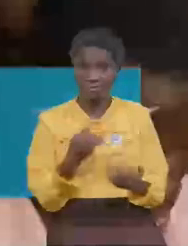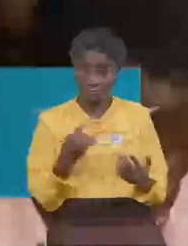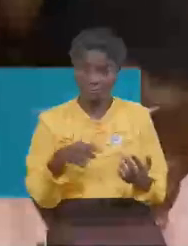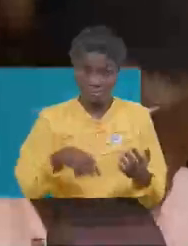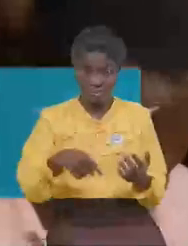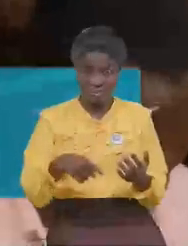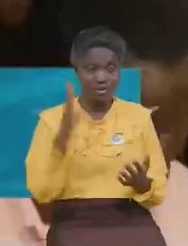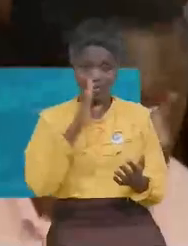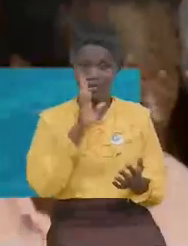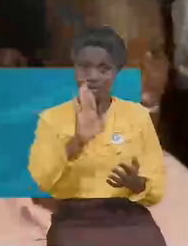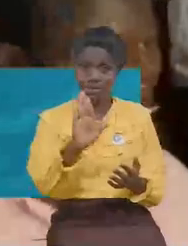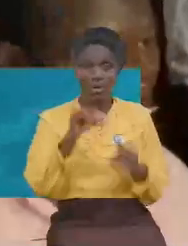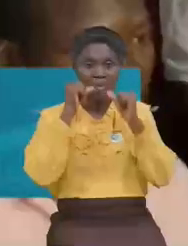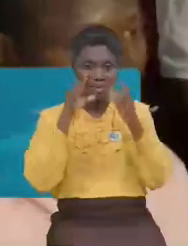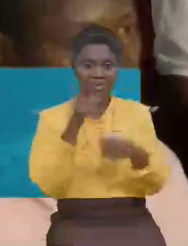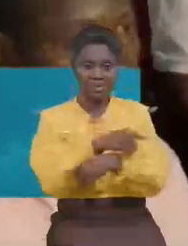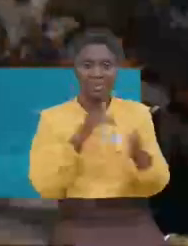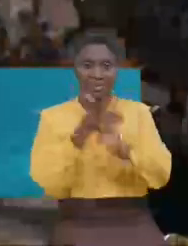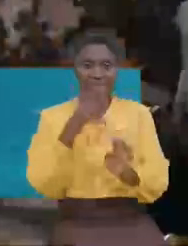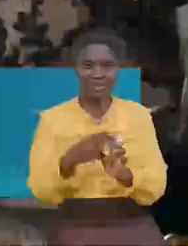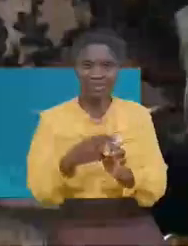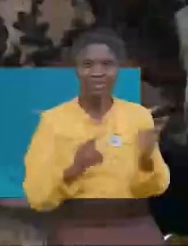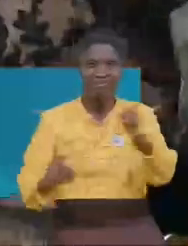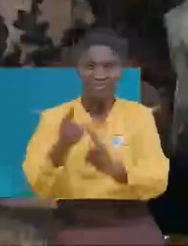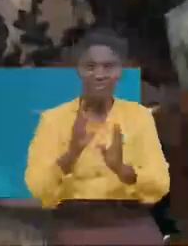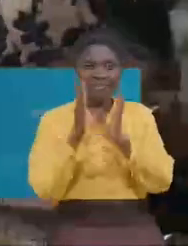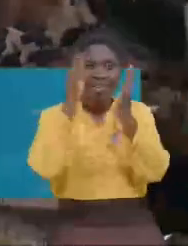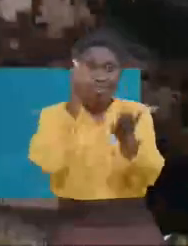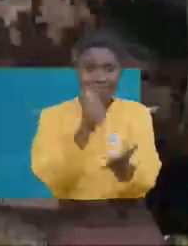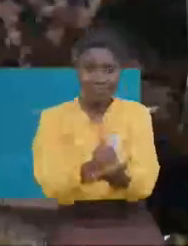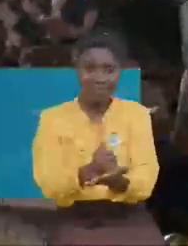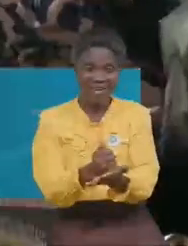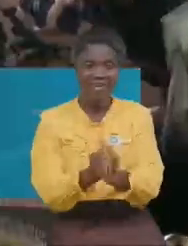Ce jour, c'est votre jour béni. Il faut crier un bon amen.